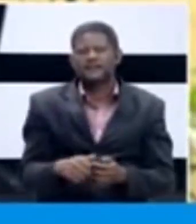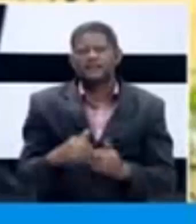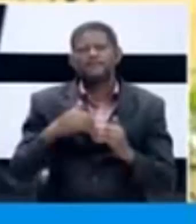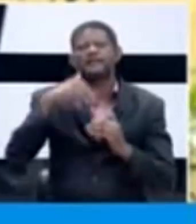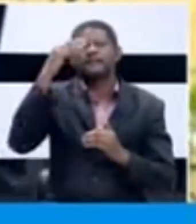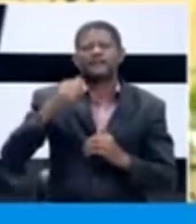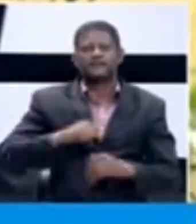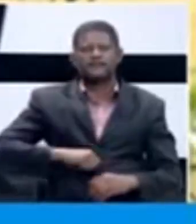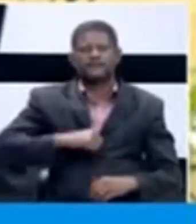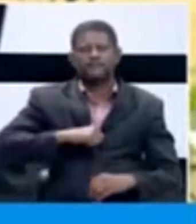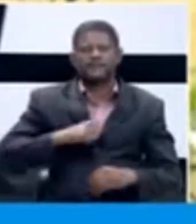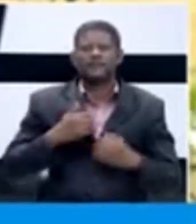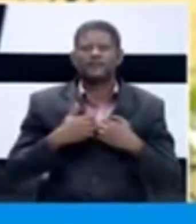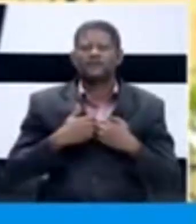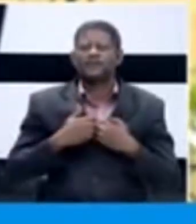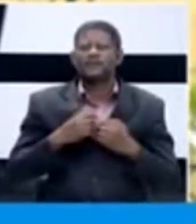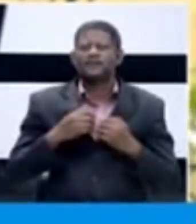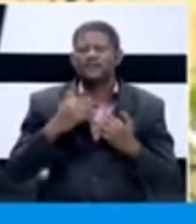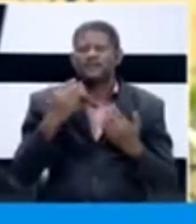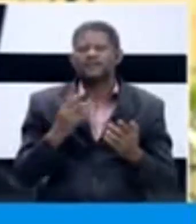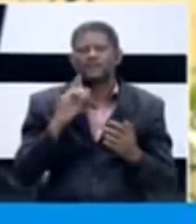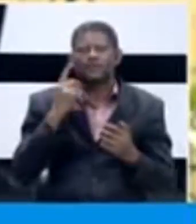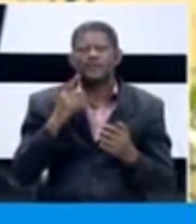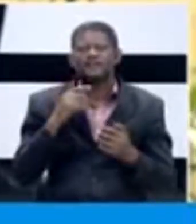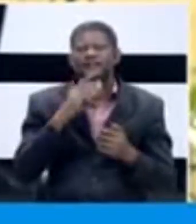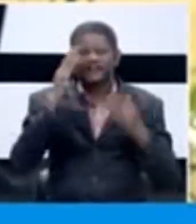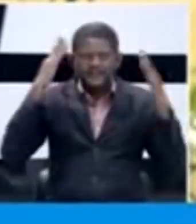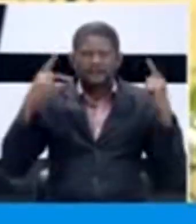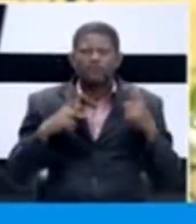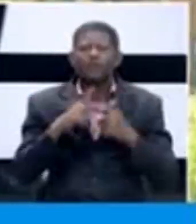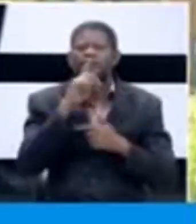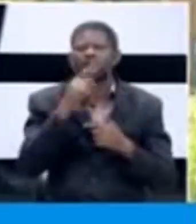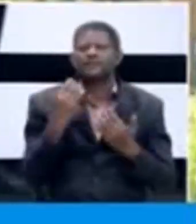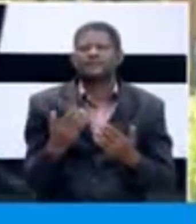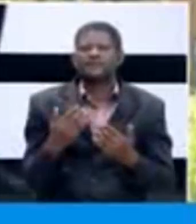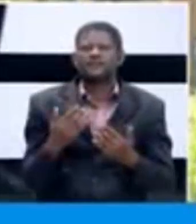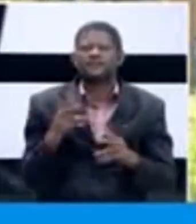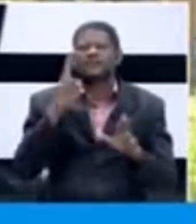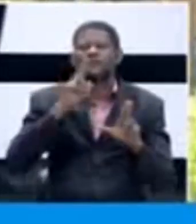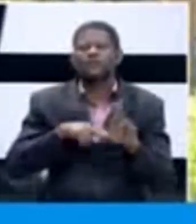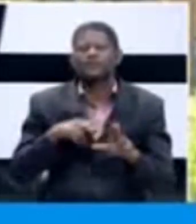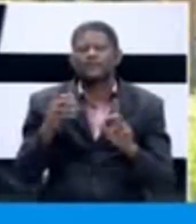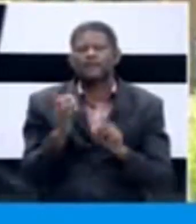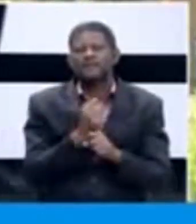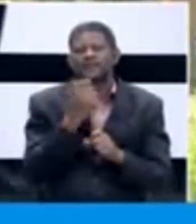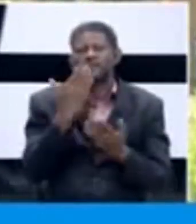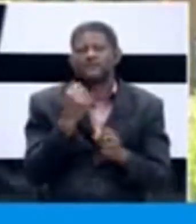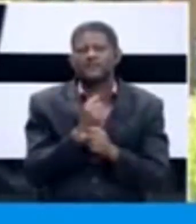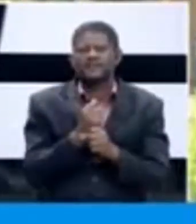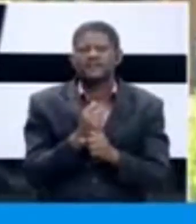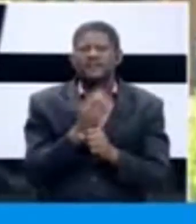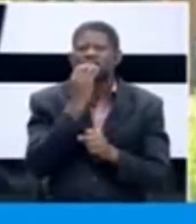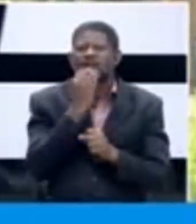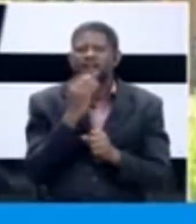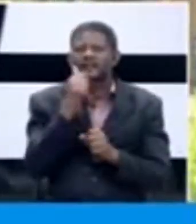ዝሕርኒ ብዝበለፀ ሕዚ እኮ ናይ ቀቢፀ ተስፋ እዩ። እዚ ወንበር ንምስባ እዩ ሕዚ እውን ሰርሐሎ ናይ ደርጊ